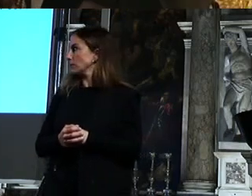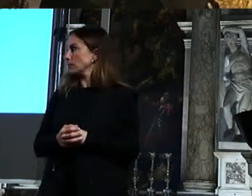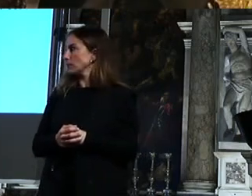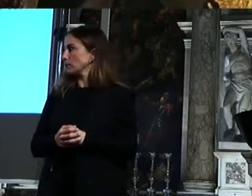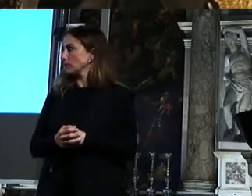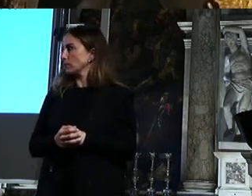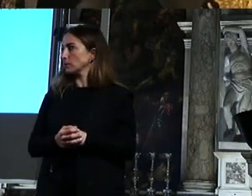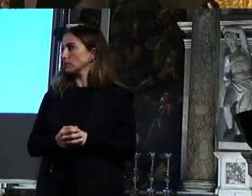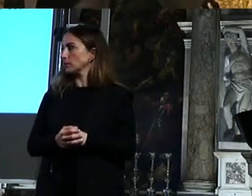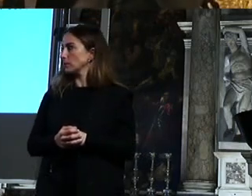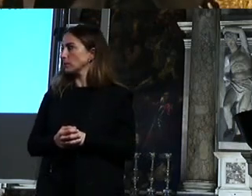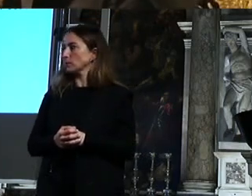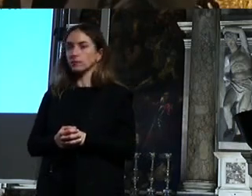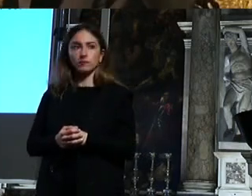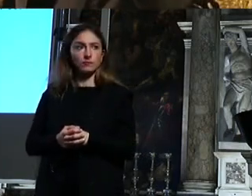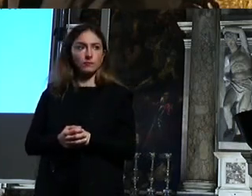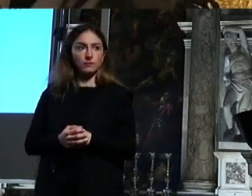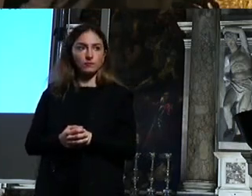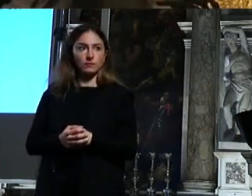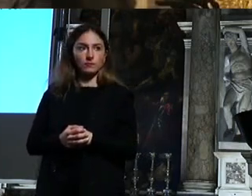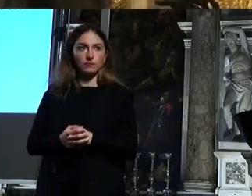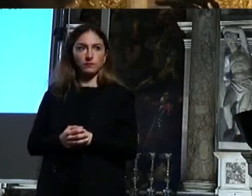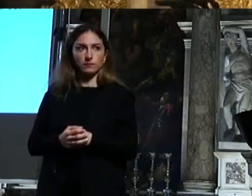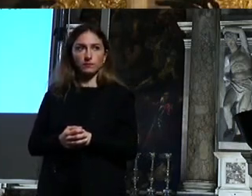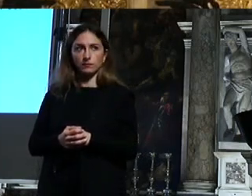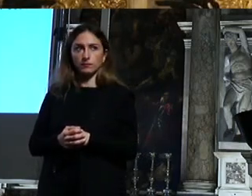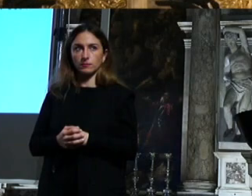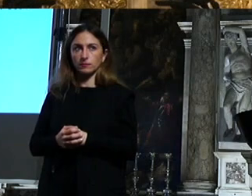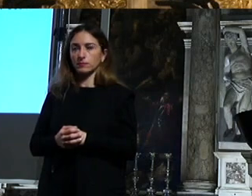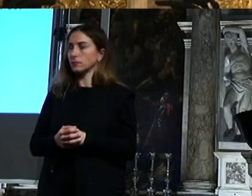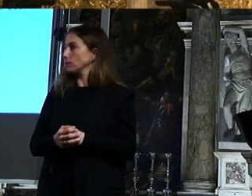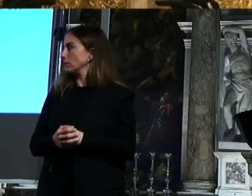Volontarie, per favore, prendete questo.